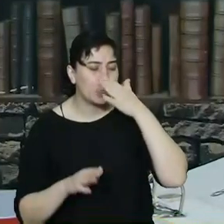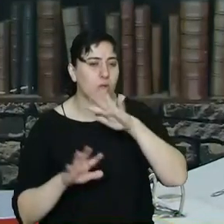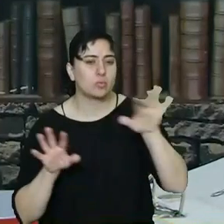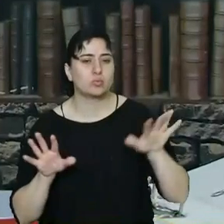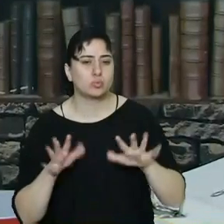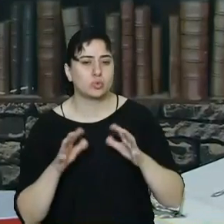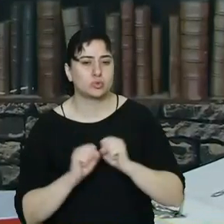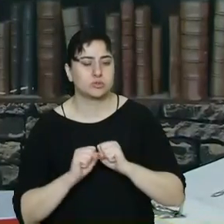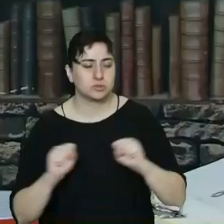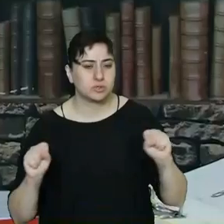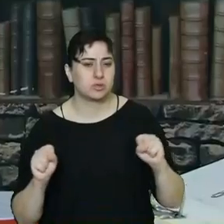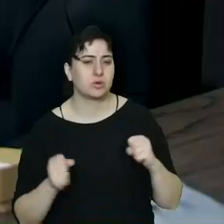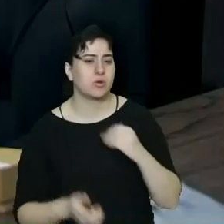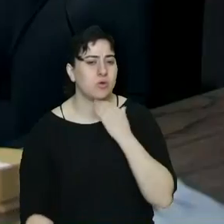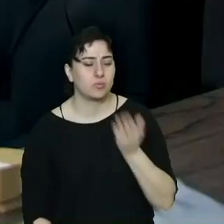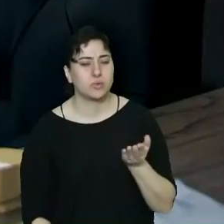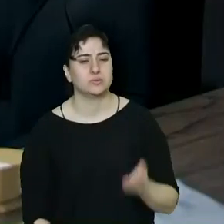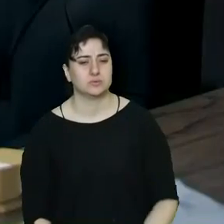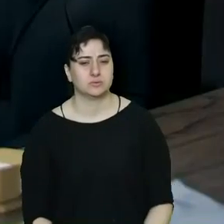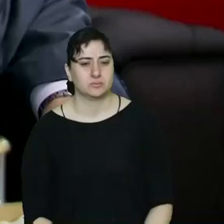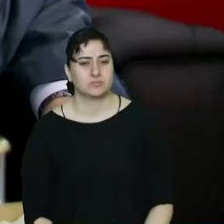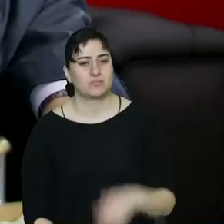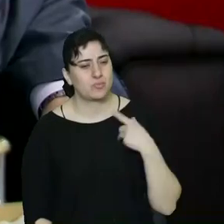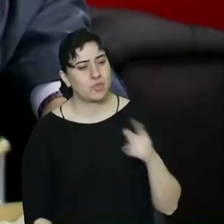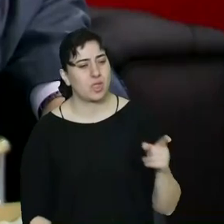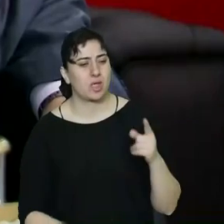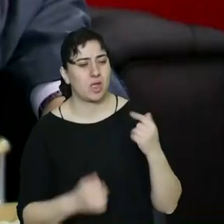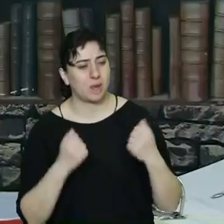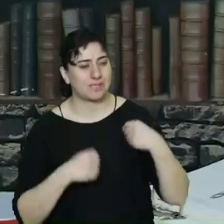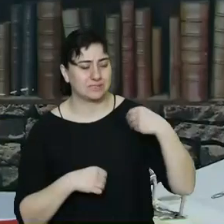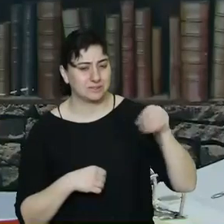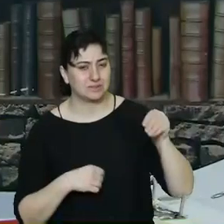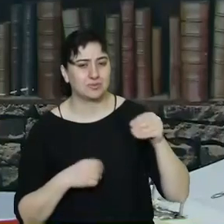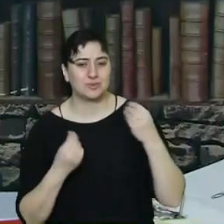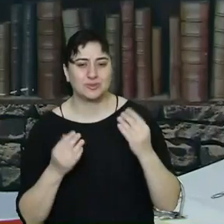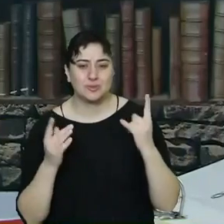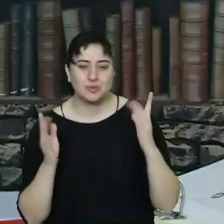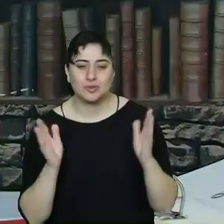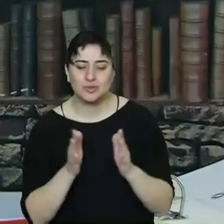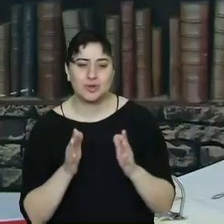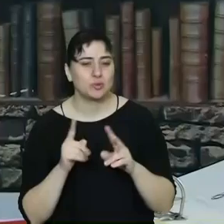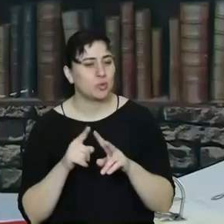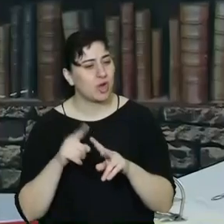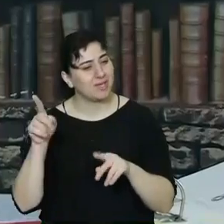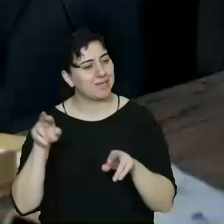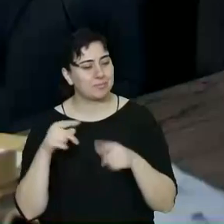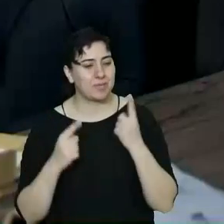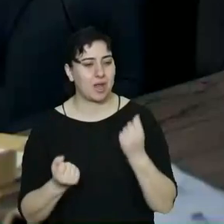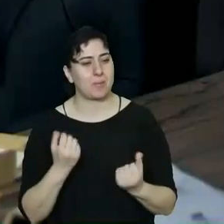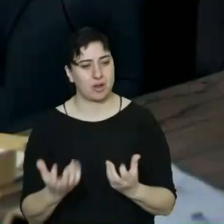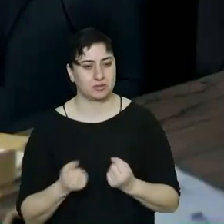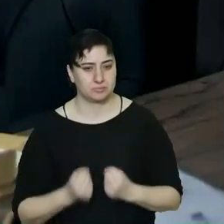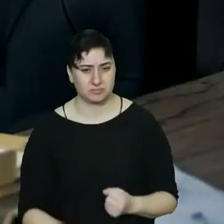ortamı karbon monoksit yayarak zehirliyor. Ben o arabayı elden çıkarayım, şöyle küçük Nurhan'ınki gibi bir araba alayım.